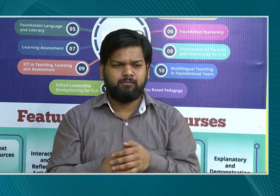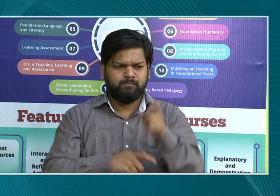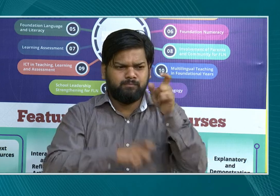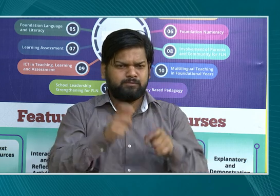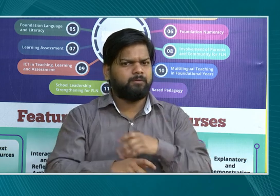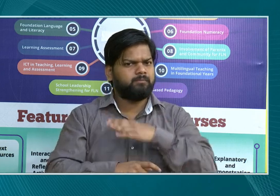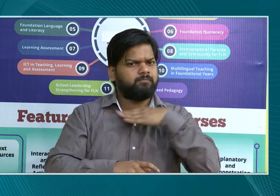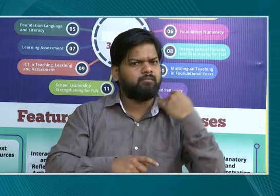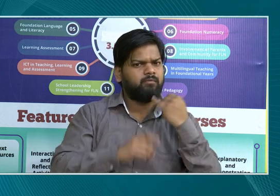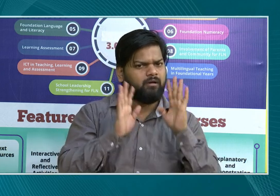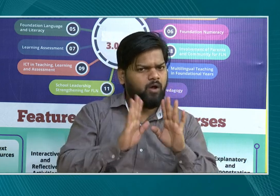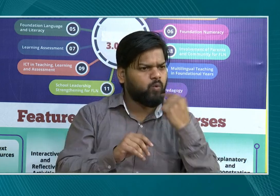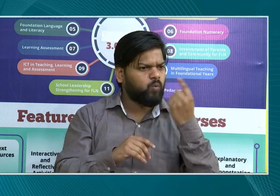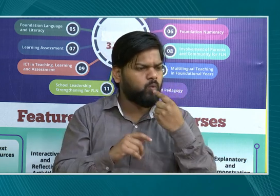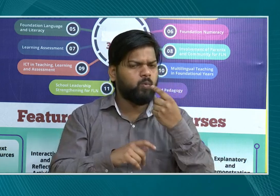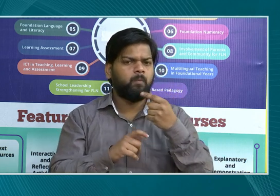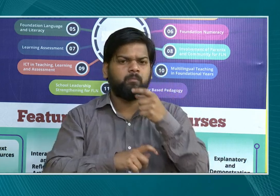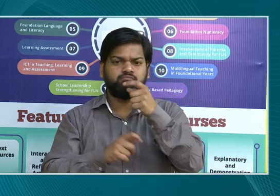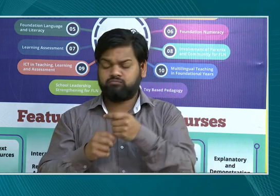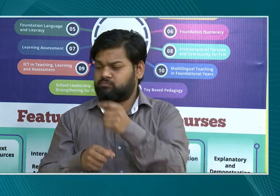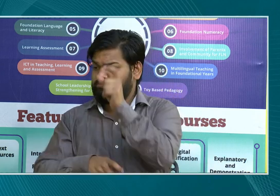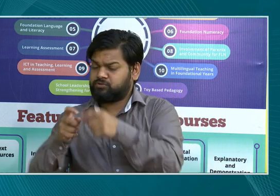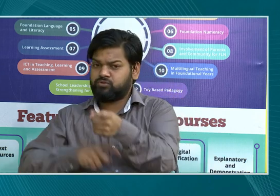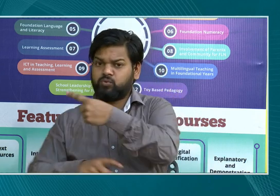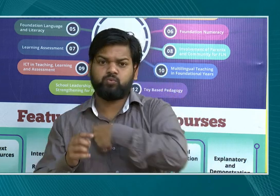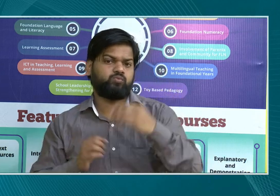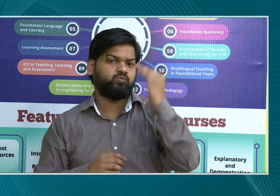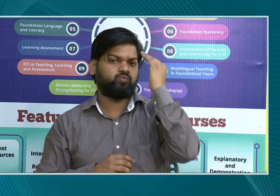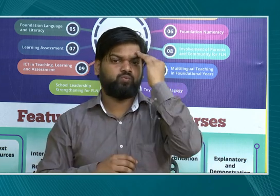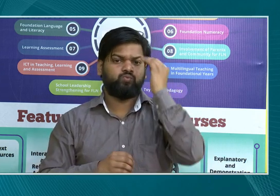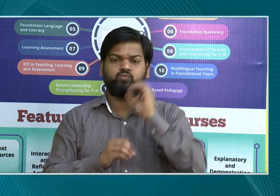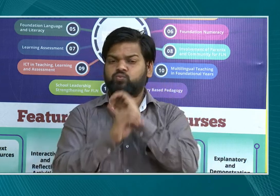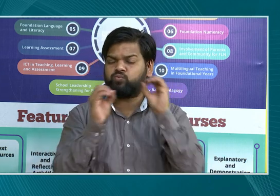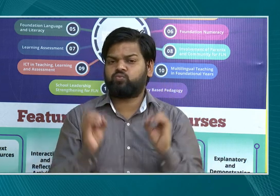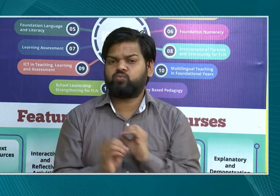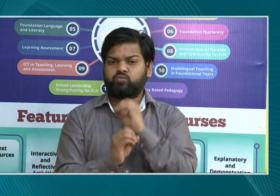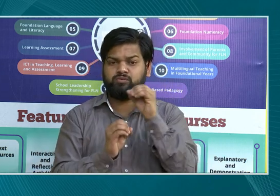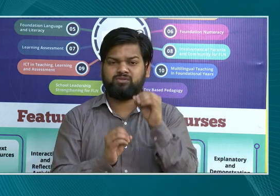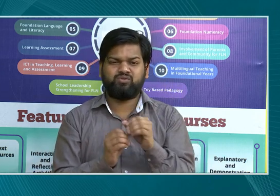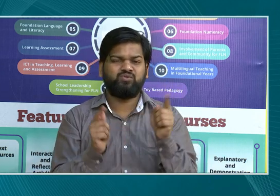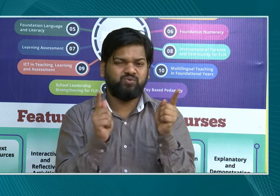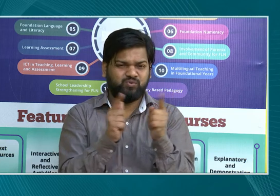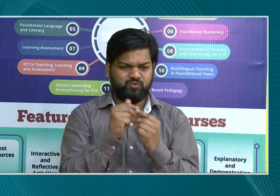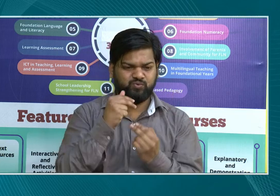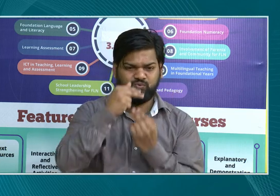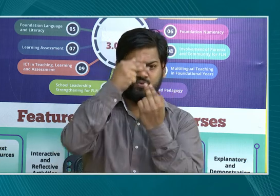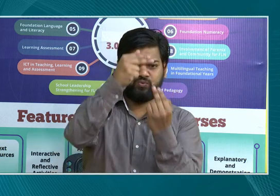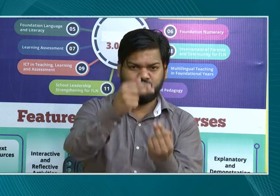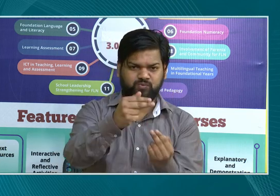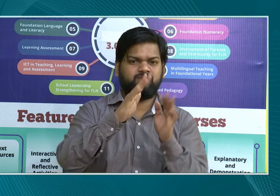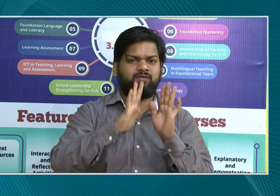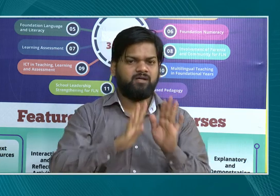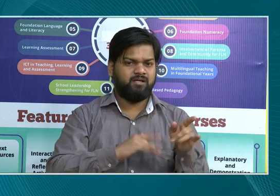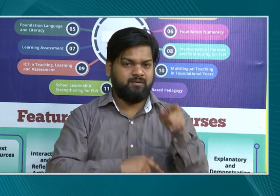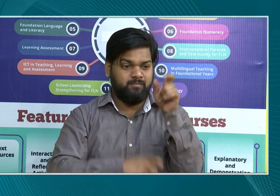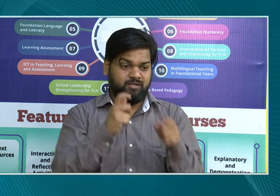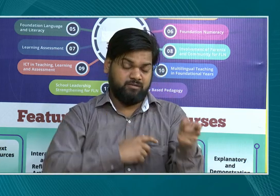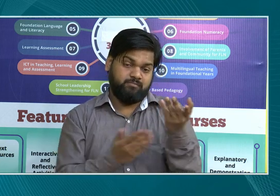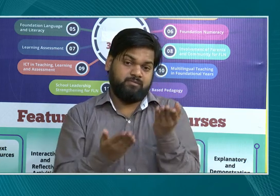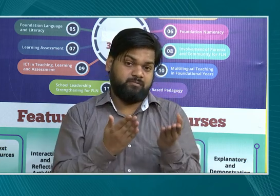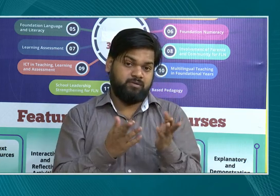उन्हें में से ये एक छोटा सा ये लेख है जो इस बच्ची के मध्य से उसके बलिदान की कहानी है बिल्कुल